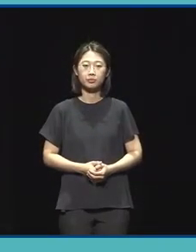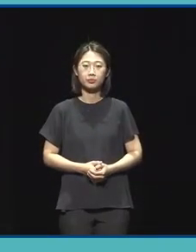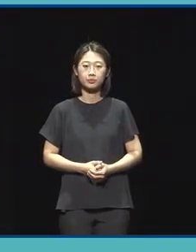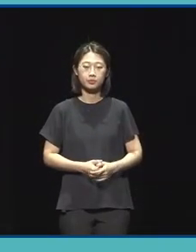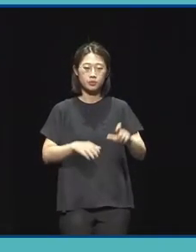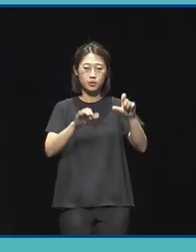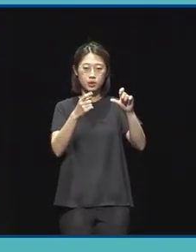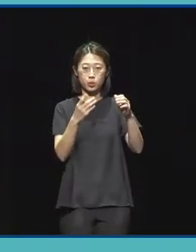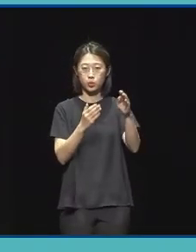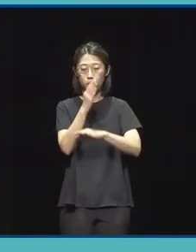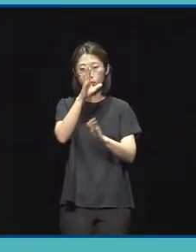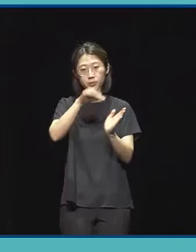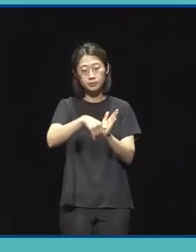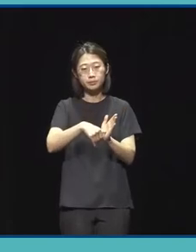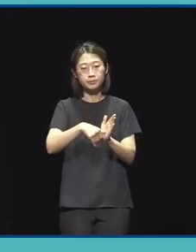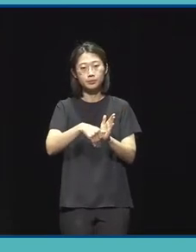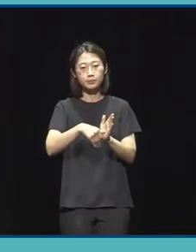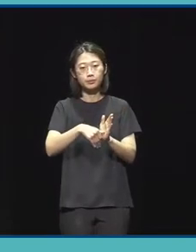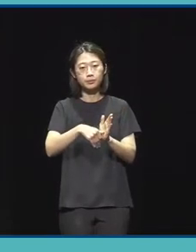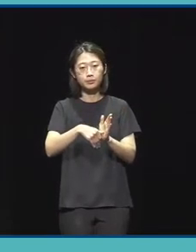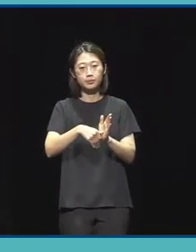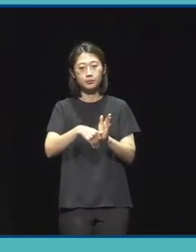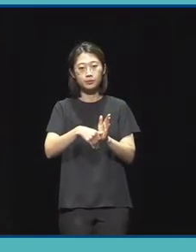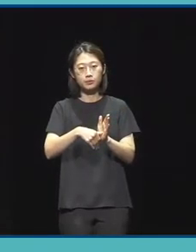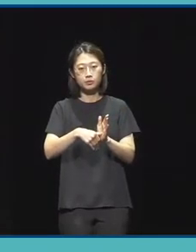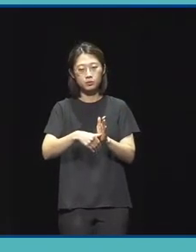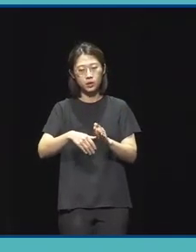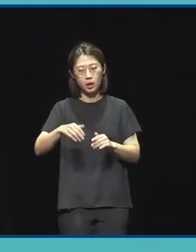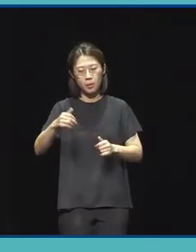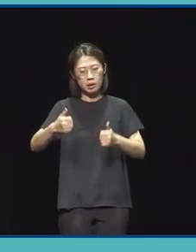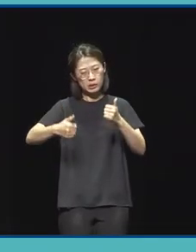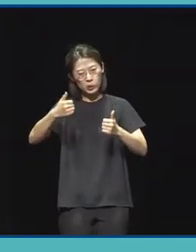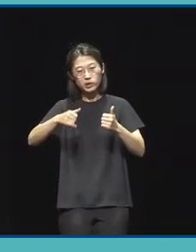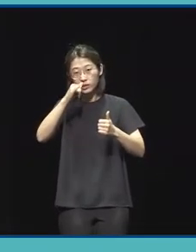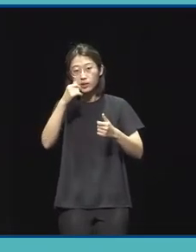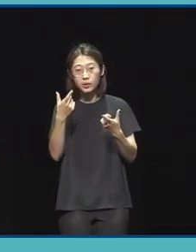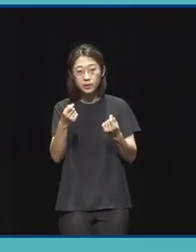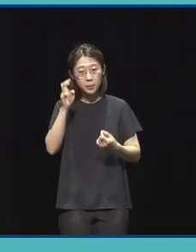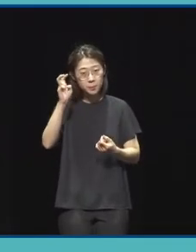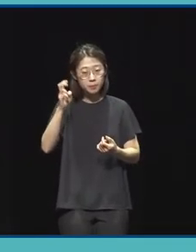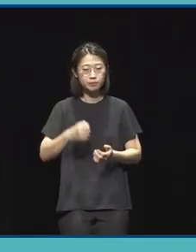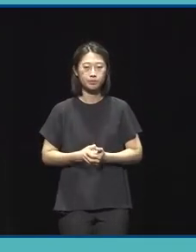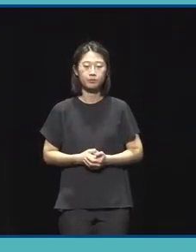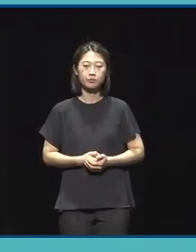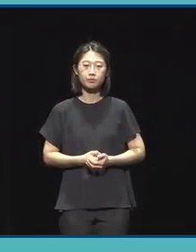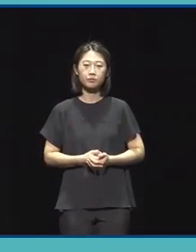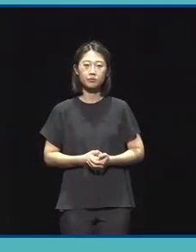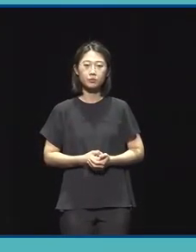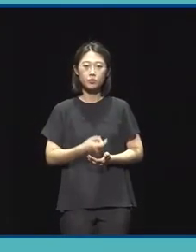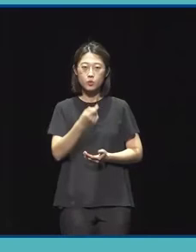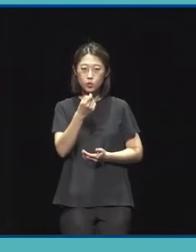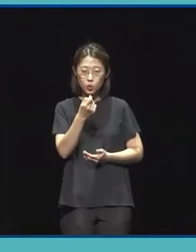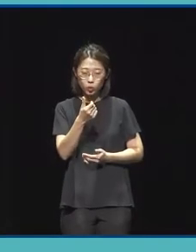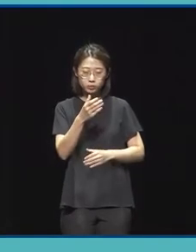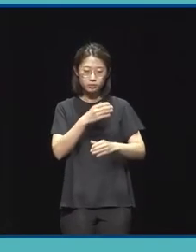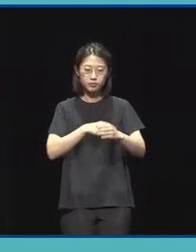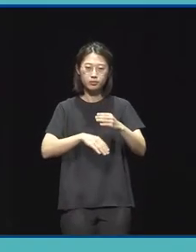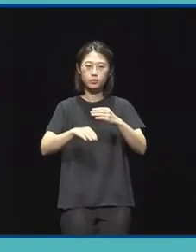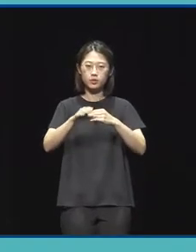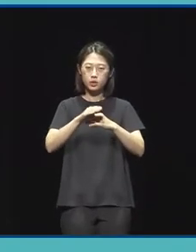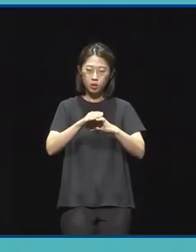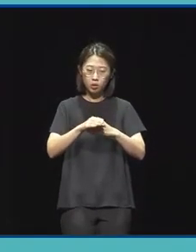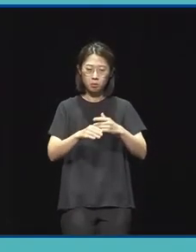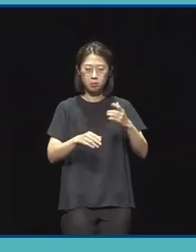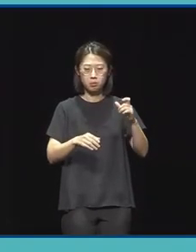15일을 초과하는 경우에는 사실 경쟁이 돼야 될 텐데 예를 들어서 좀 조금 더 지리적으로 조금